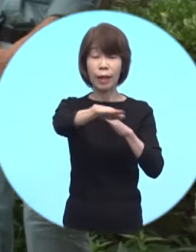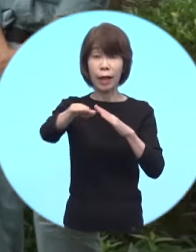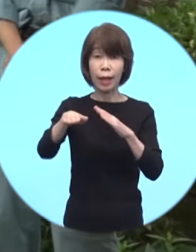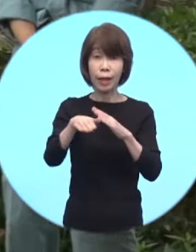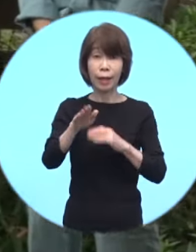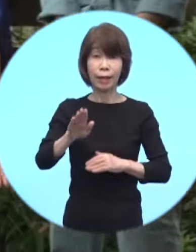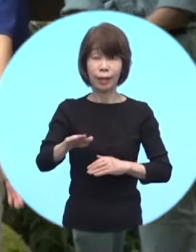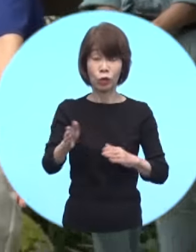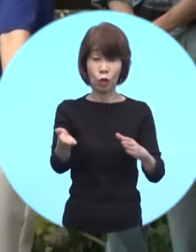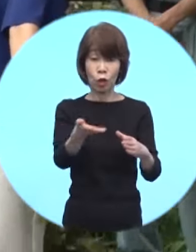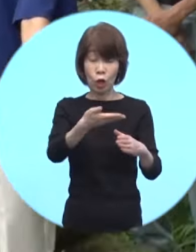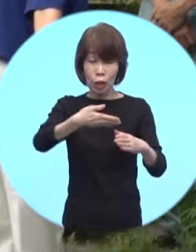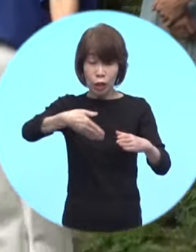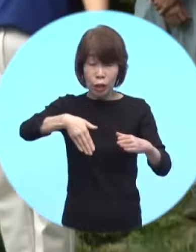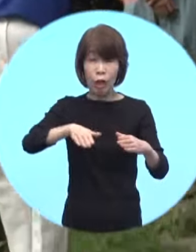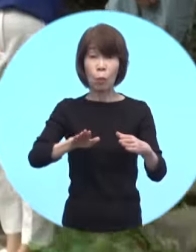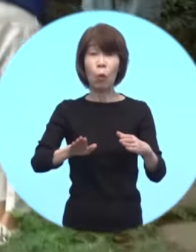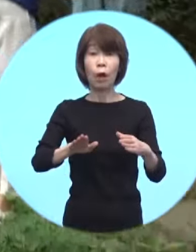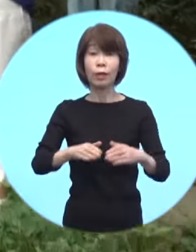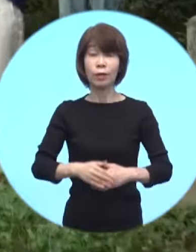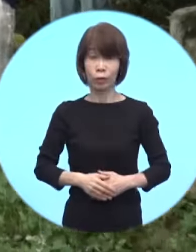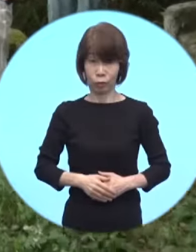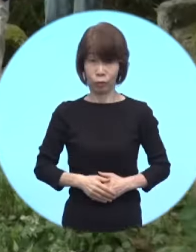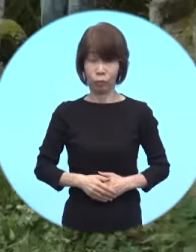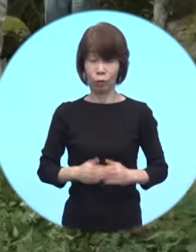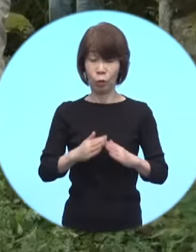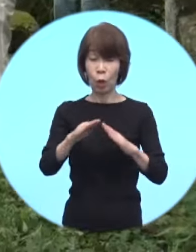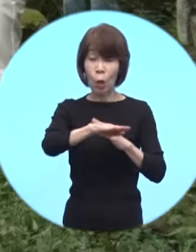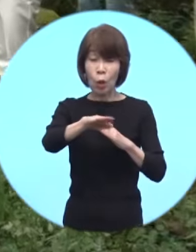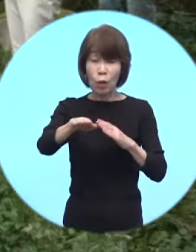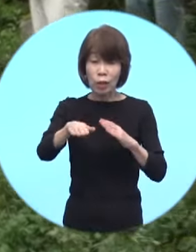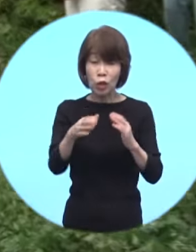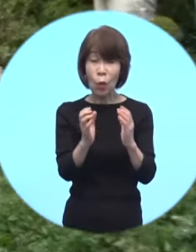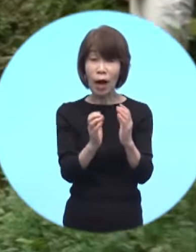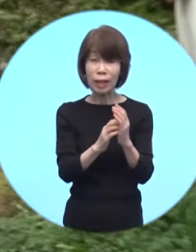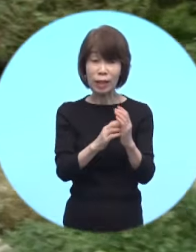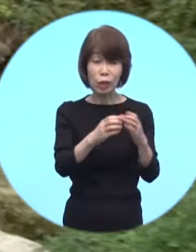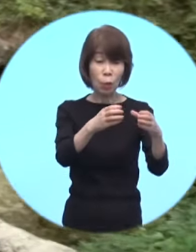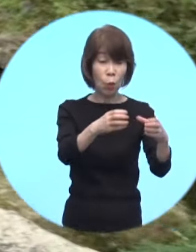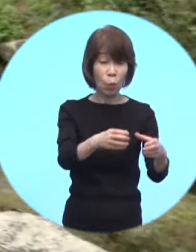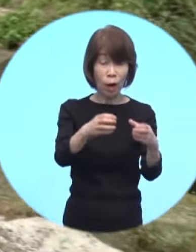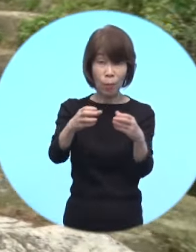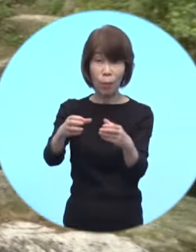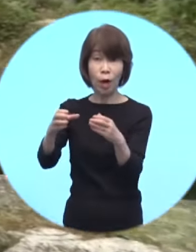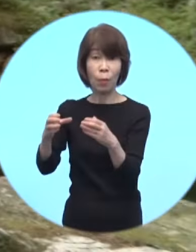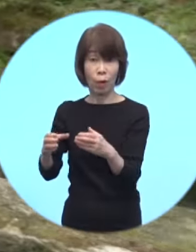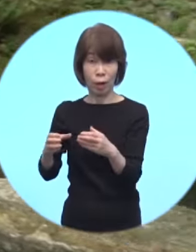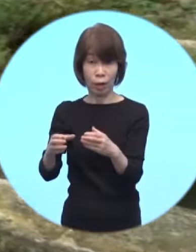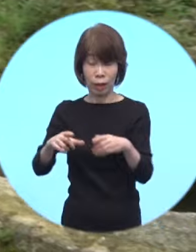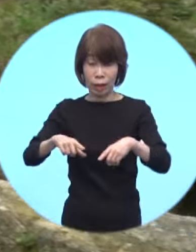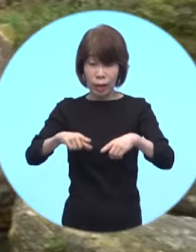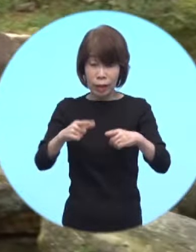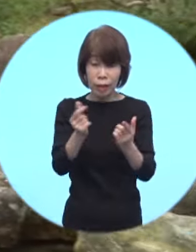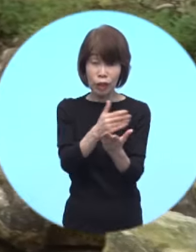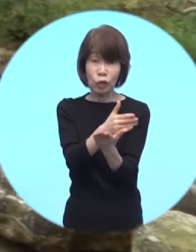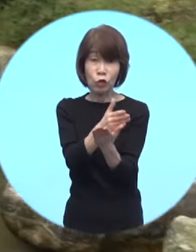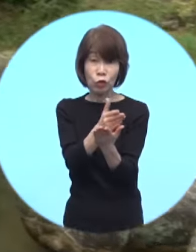池もあって、たくさんの庭石もあって、そして木もいろんな種類が植えられています